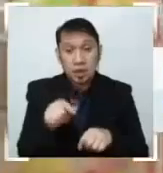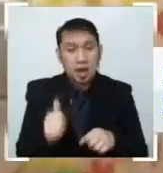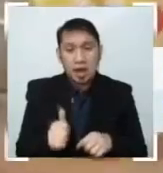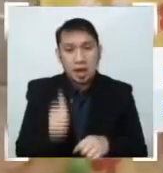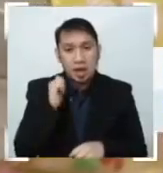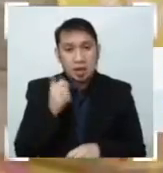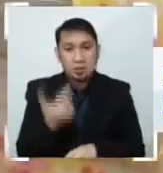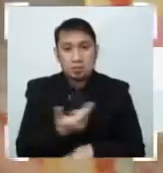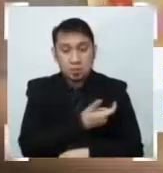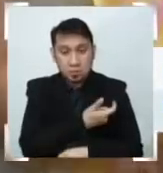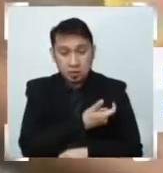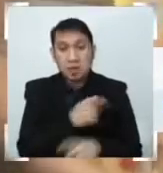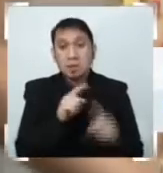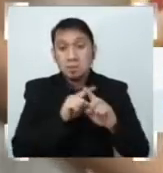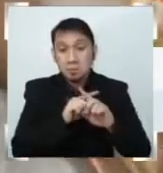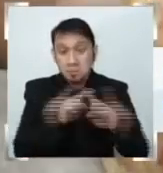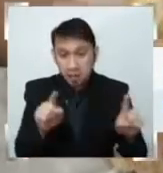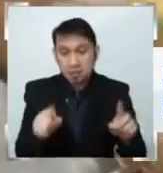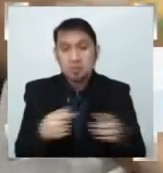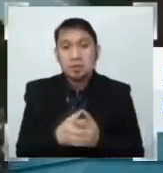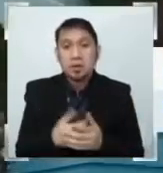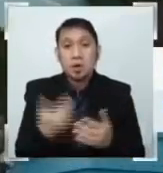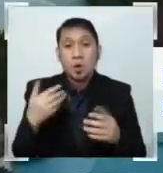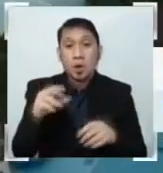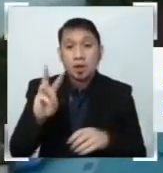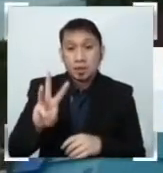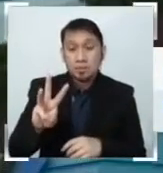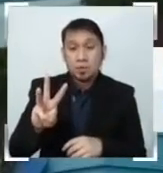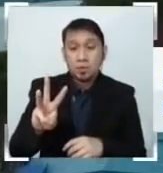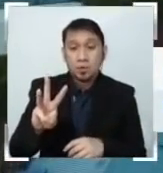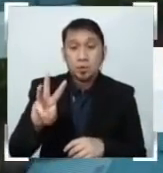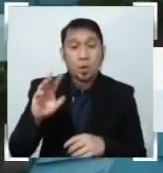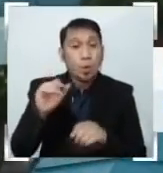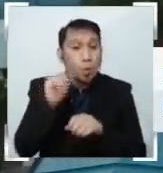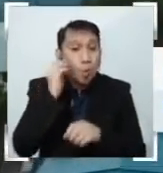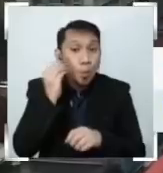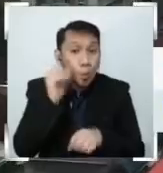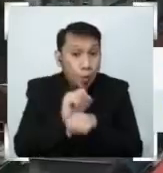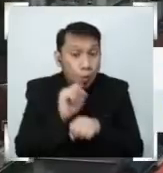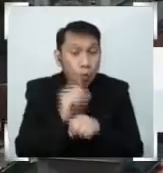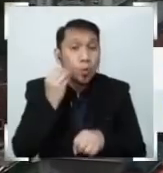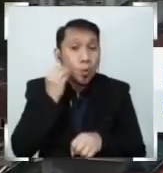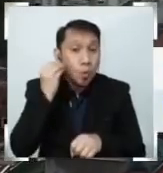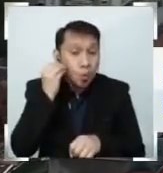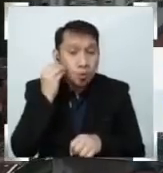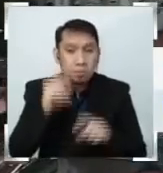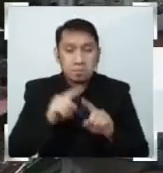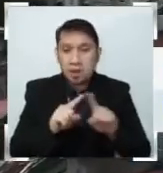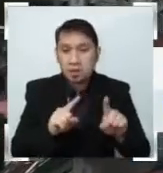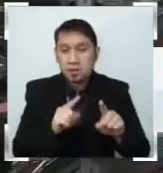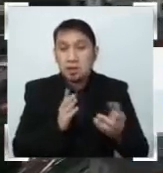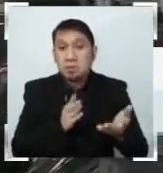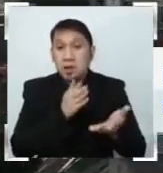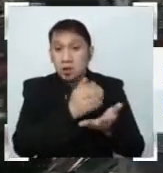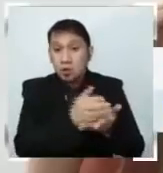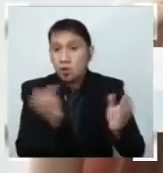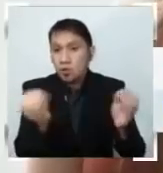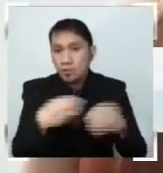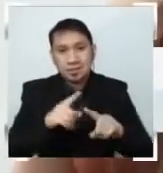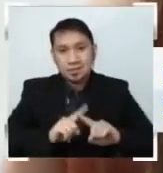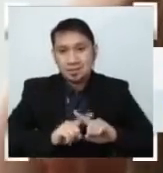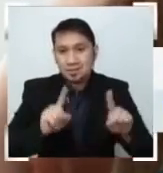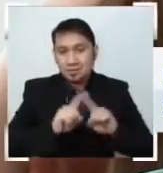magpabakuna kung papayagan ng work from home arrangement. Pero kung papasok sa opisina, mag-iiba na ang usapan dahil dapat